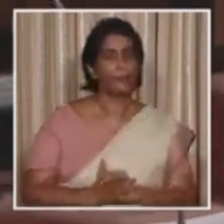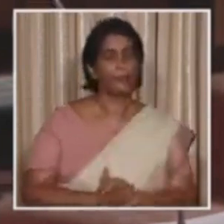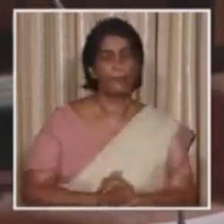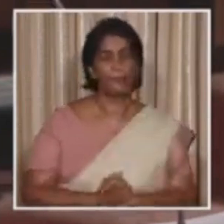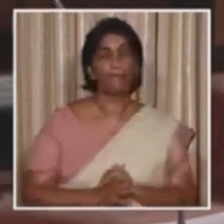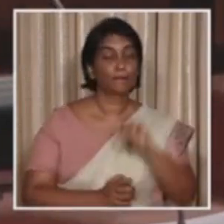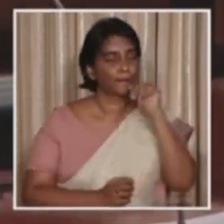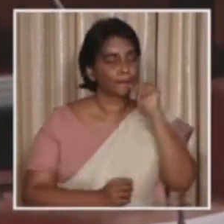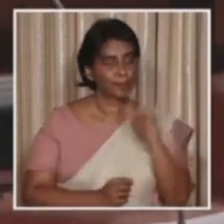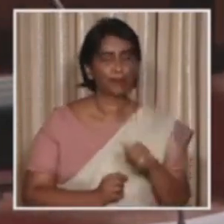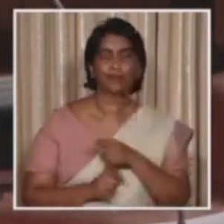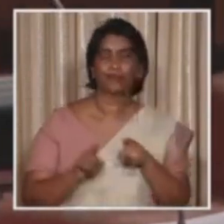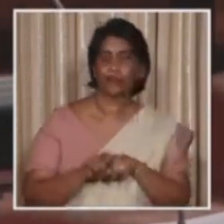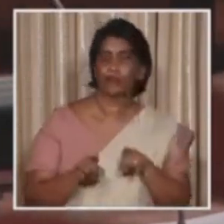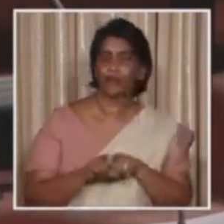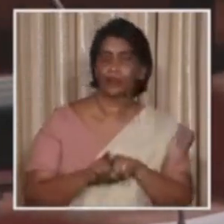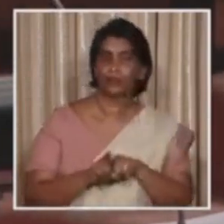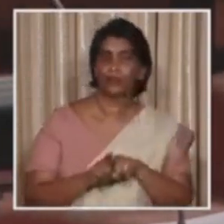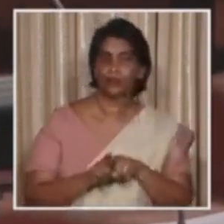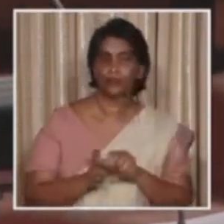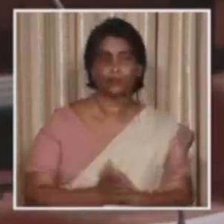உண்மையிலே இந்த